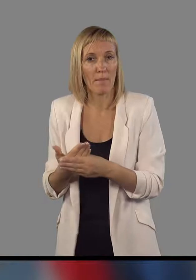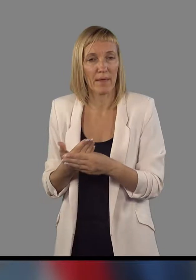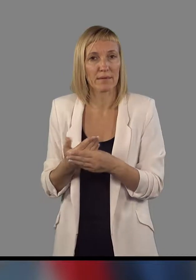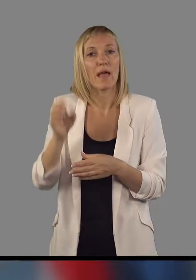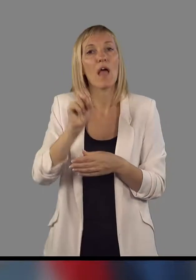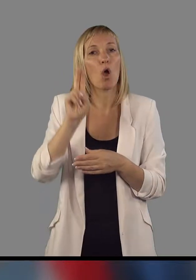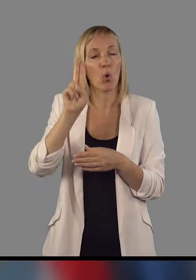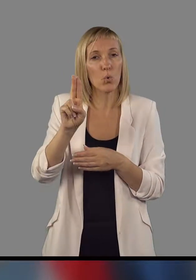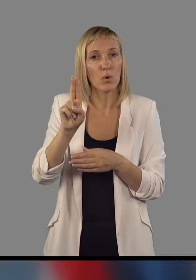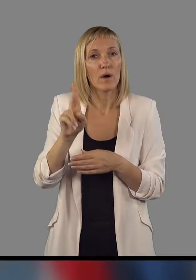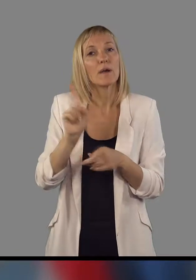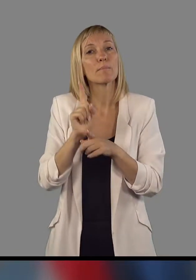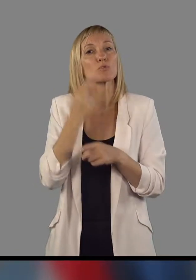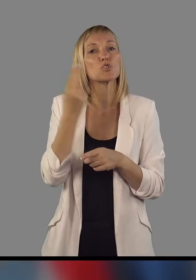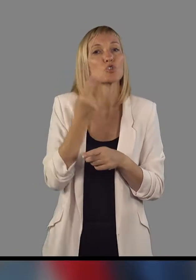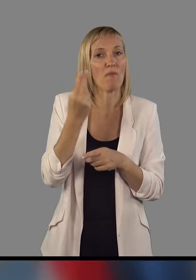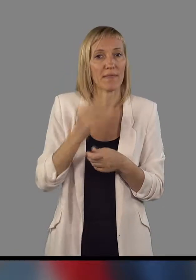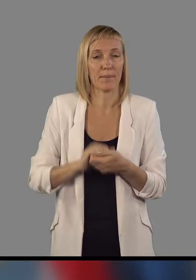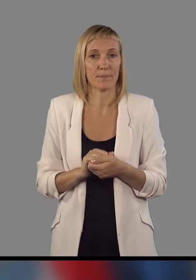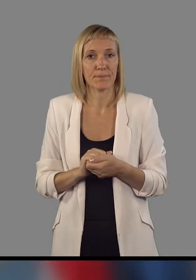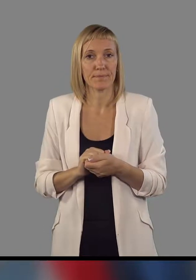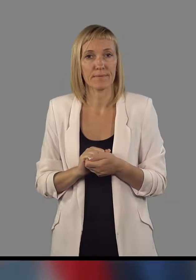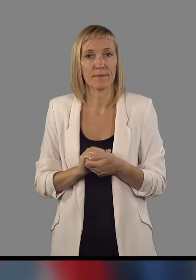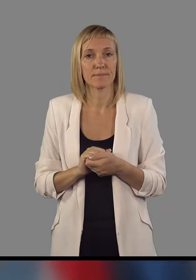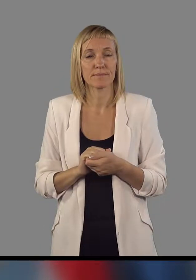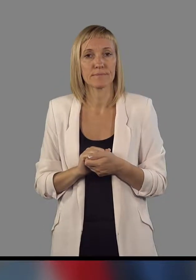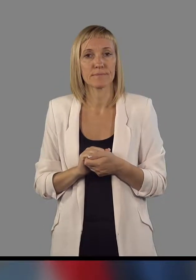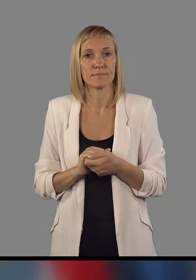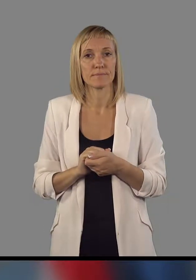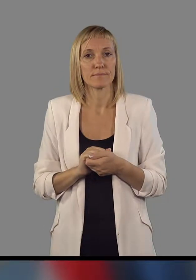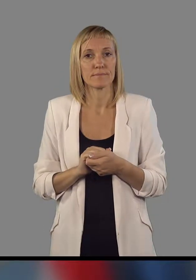druge strateške dokumente Evropske unije in pa Slovenije.